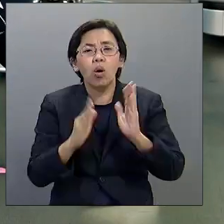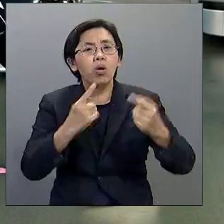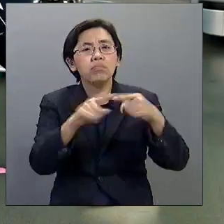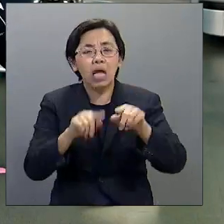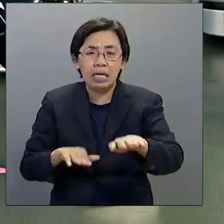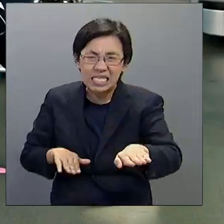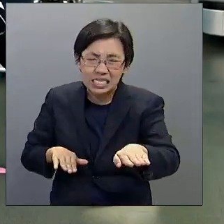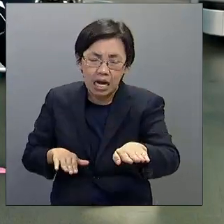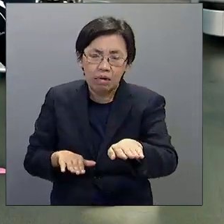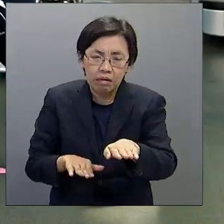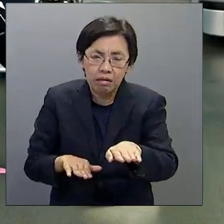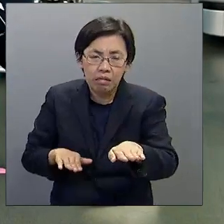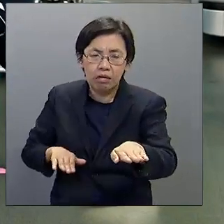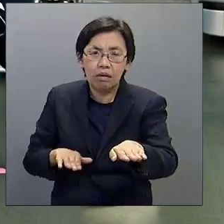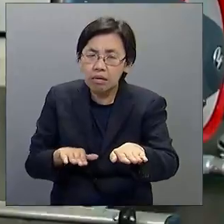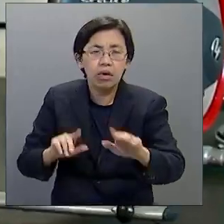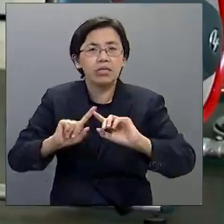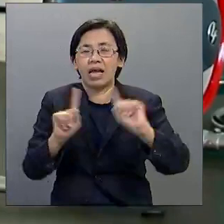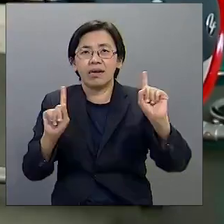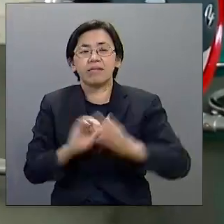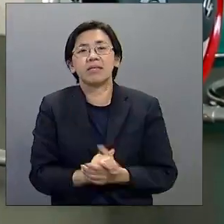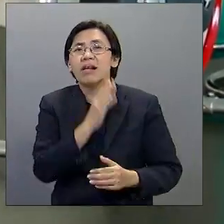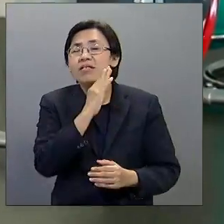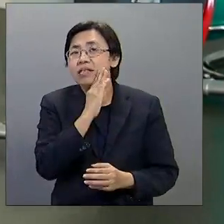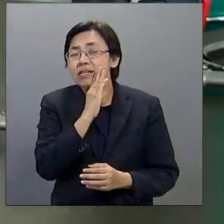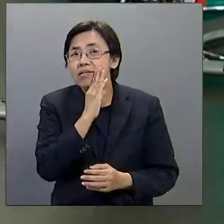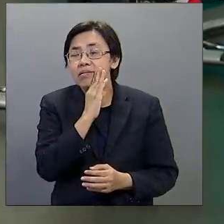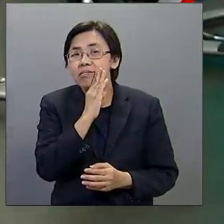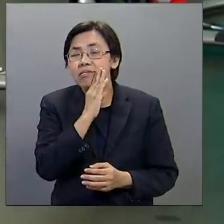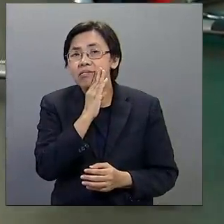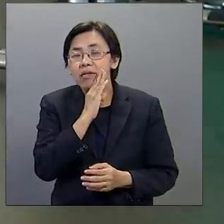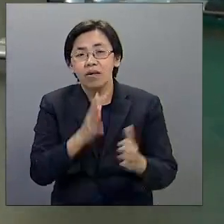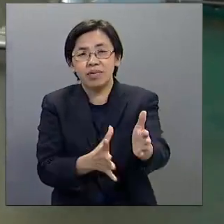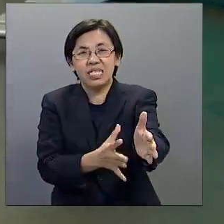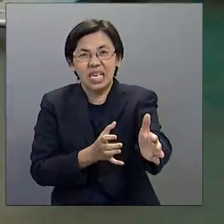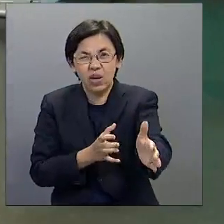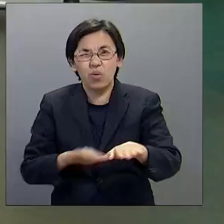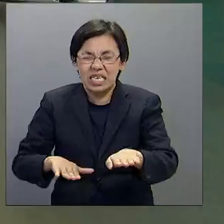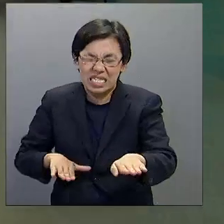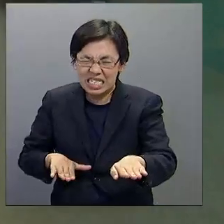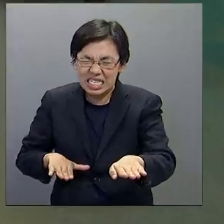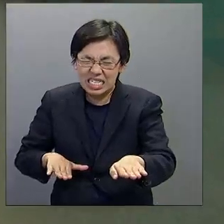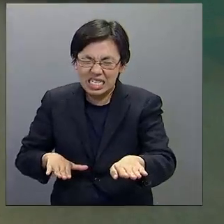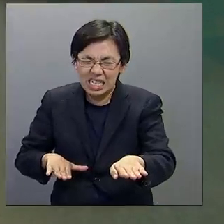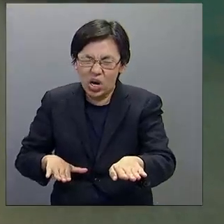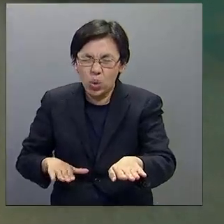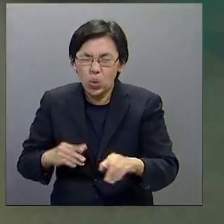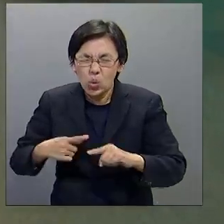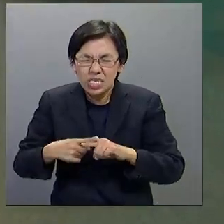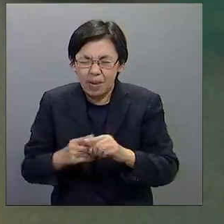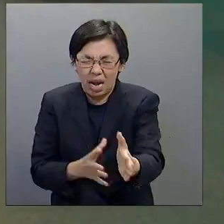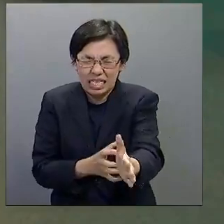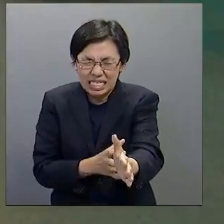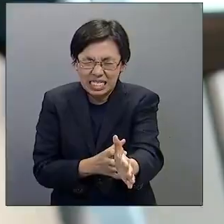แบบได้นิดเดียวจริงๆแต่ก็คืออย่างที่บอกเวลาเป็นตะคริวอะค่ะช่วงแรกๆของการยืดอะมันยืดไม่ได้เยอะอยู่แล้วเพราะกล้ามเนื้อมันเกร็ง